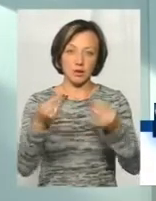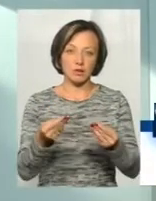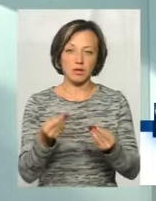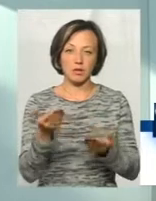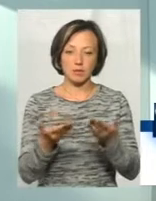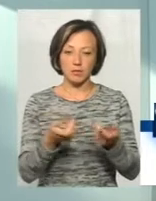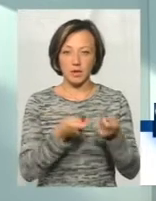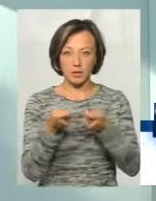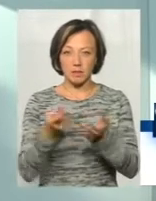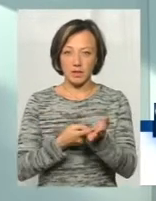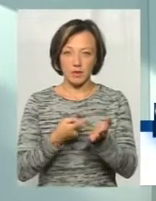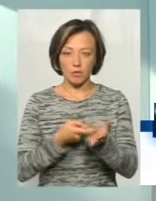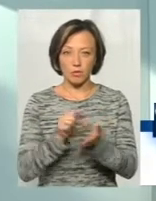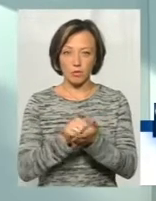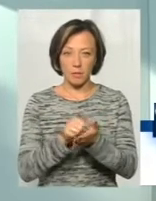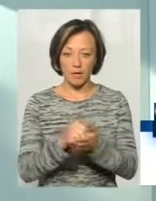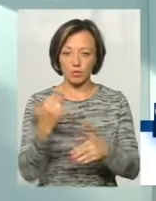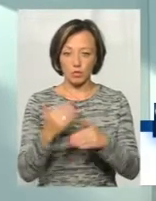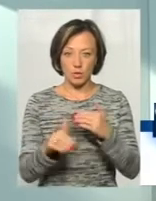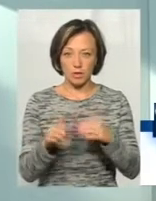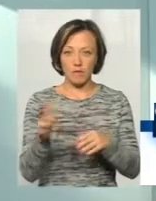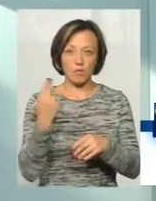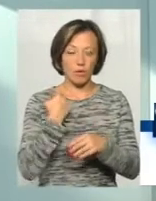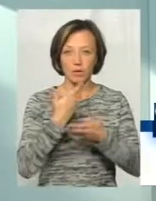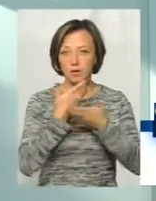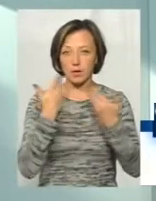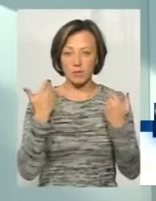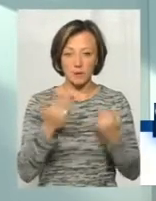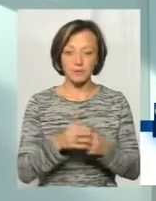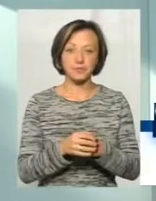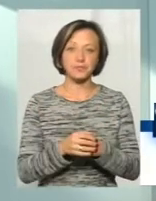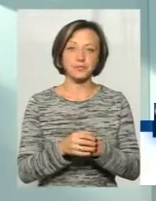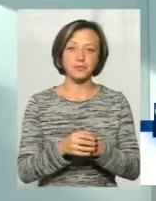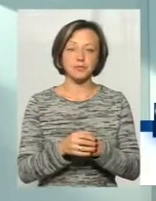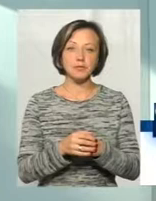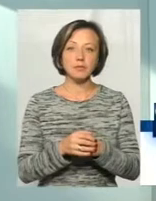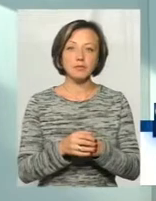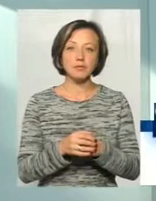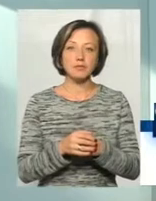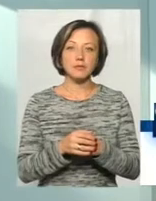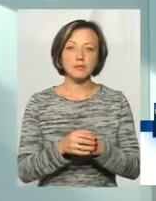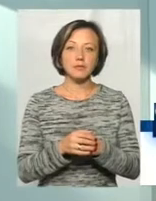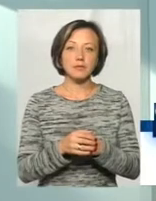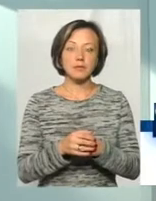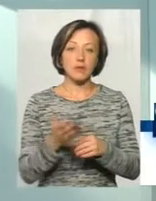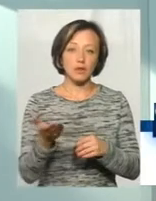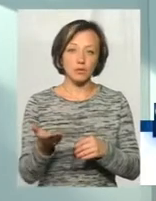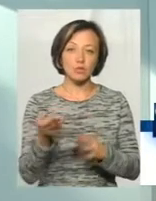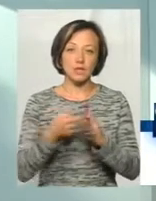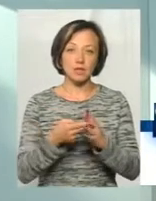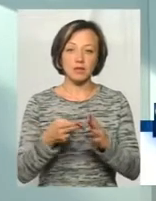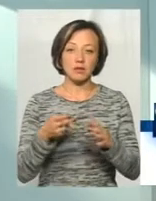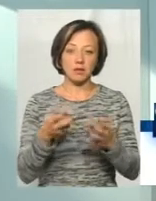якщо приносить підтверджуючі документи в управління соціального захисту населення про те, що борг погашено,